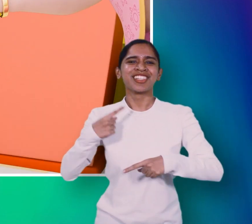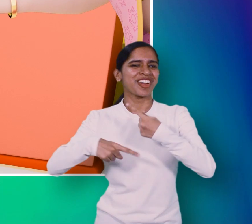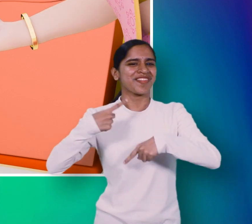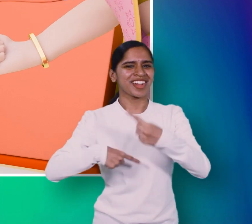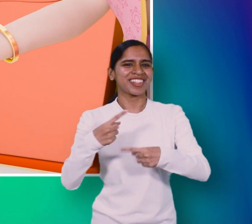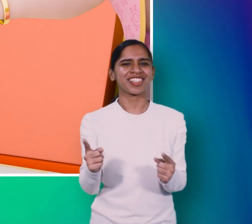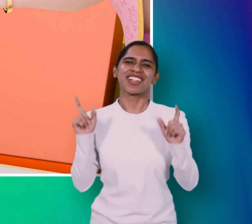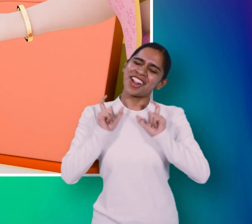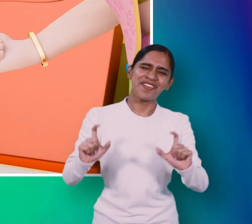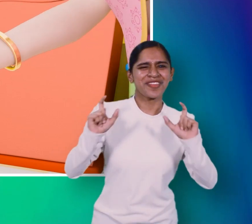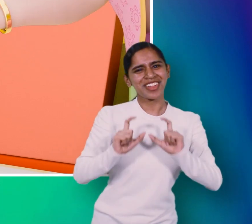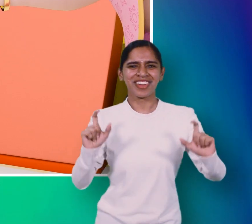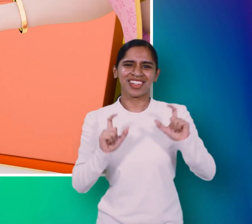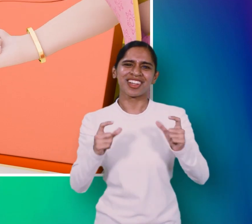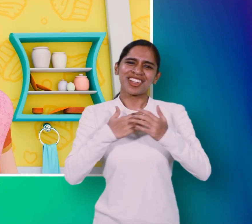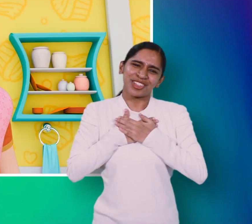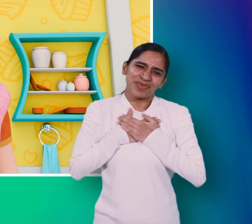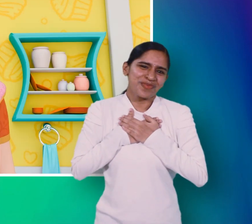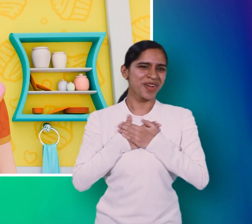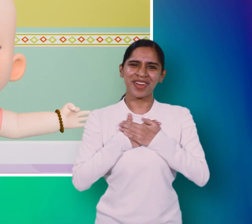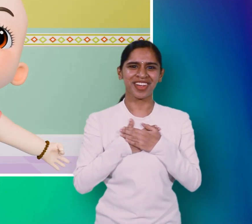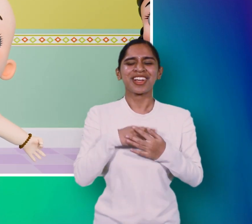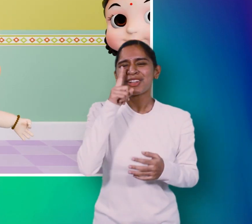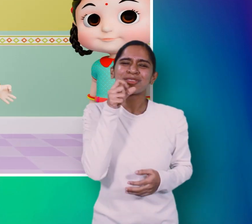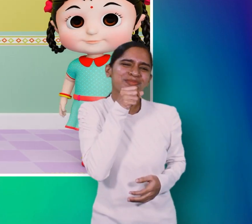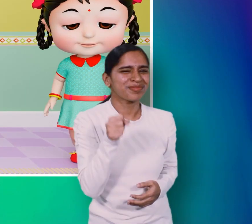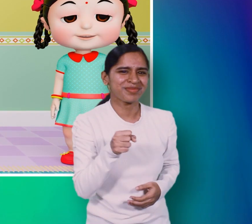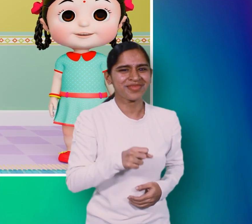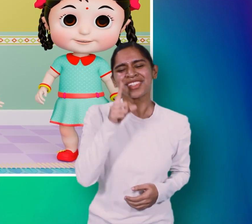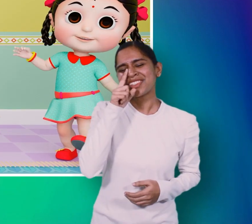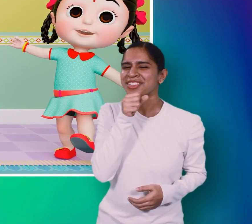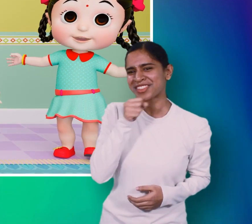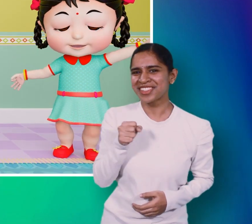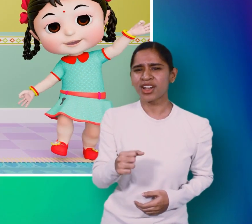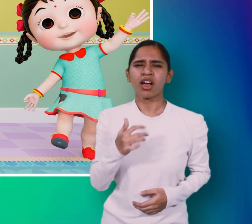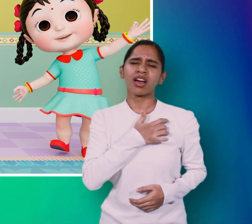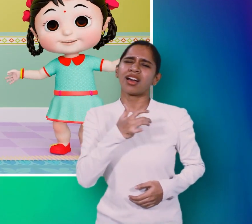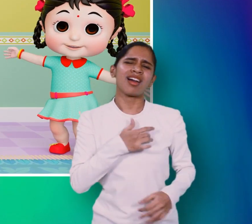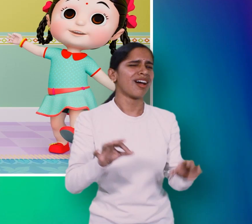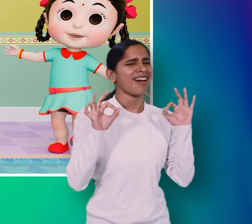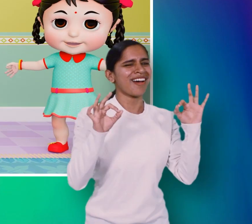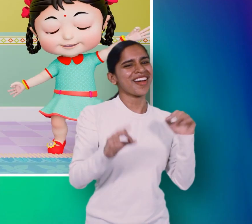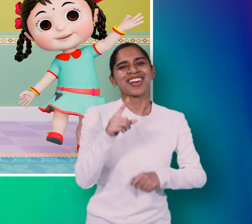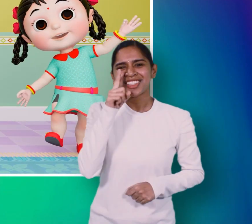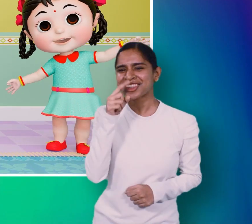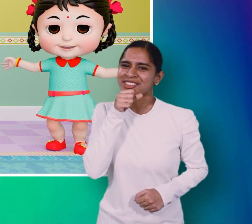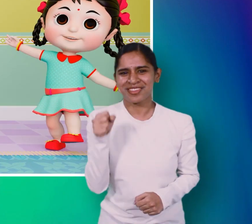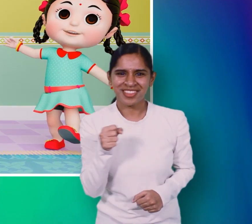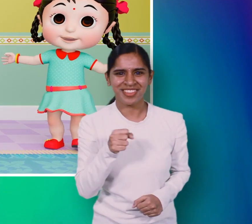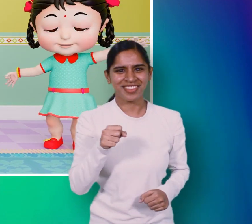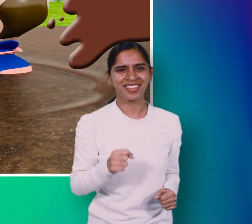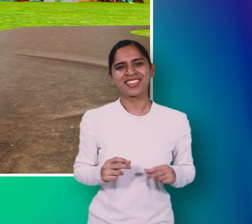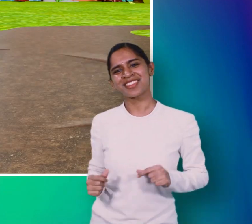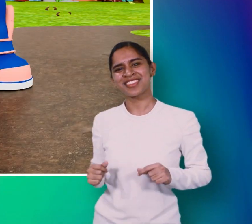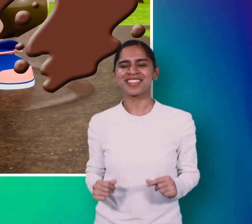देखो तब राई नमक से नजर उतारे दादी माँ, दादी माँ, दादी माँ, सबसे प्यारी दादी